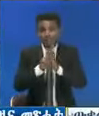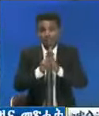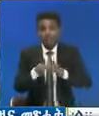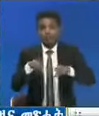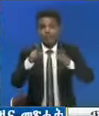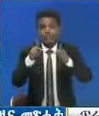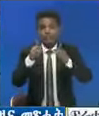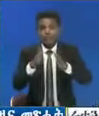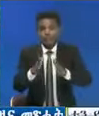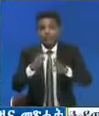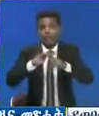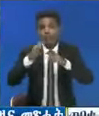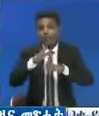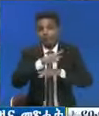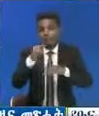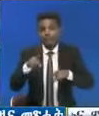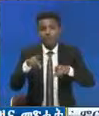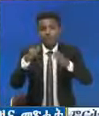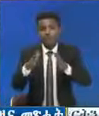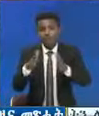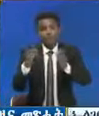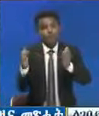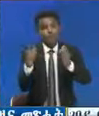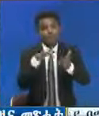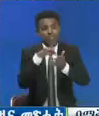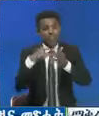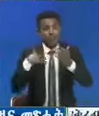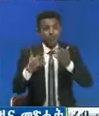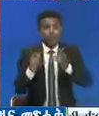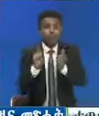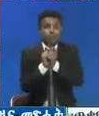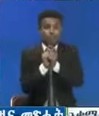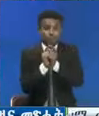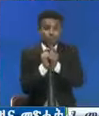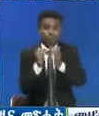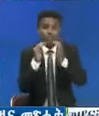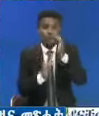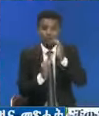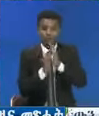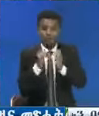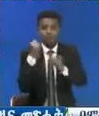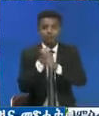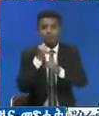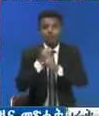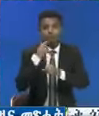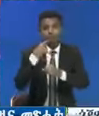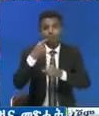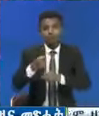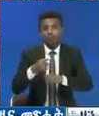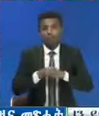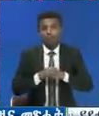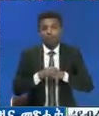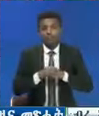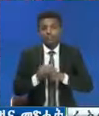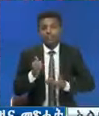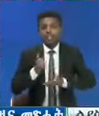መካከል ያለውን ግንኙነት ቢያላላውም ሙያዊ ምክር እያገኙ እንደሆነ ያብራራሉ። ከጎናችን እየመጡ እስከ ማሳ ድረስ ድጋፍ